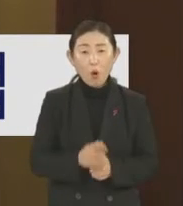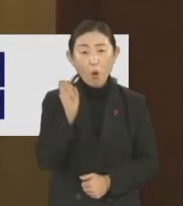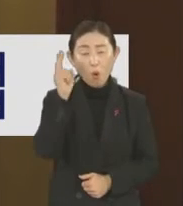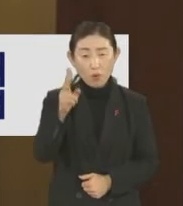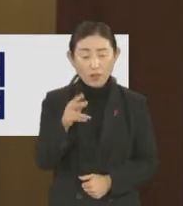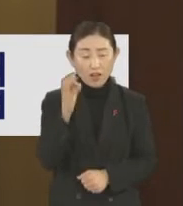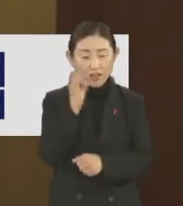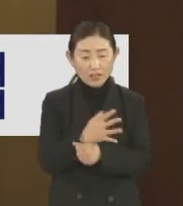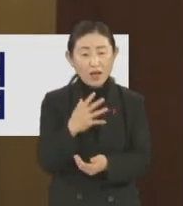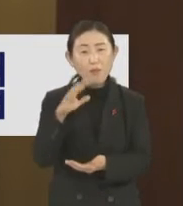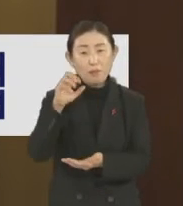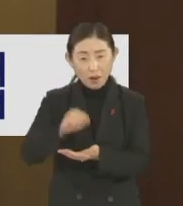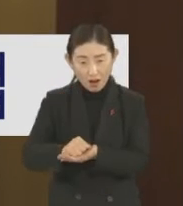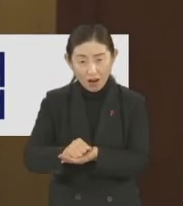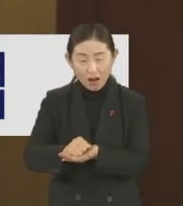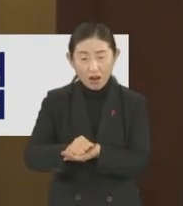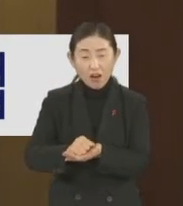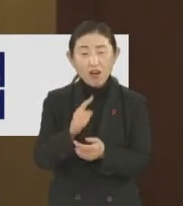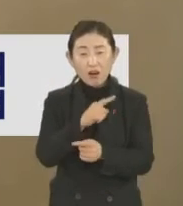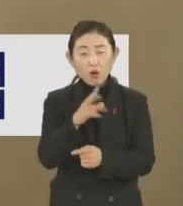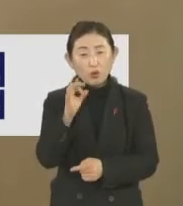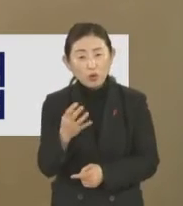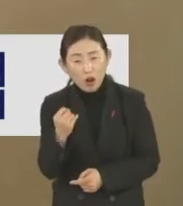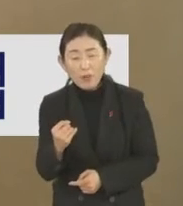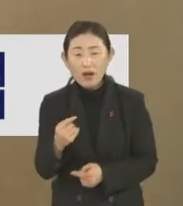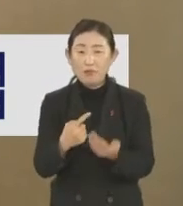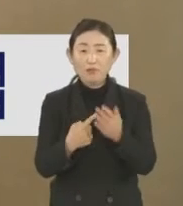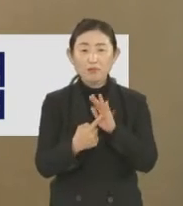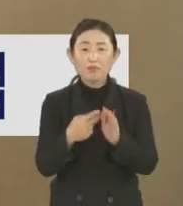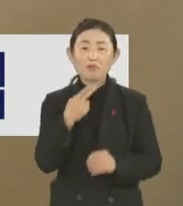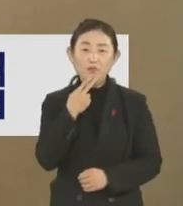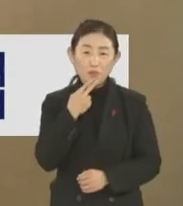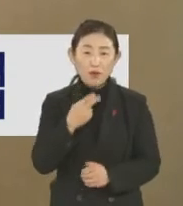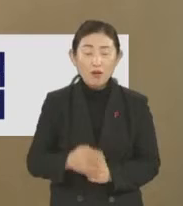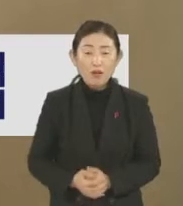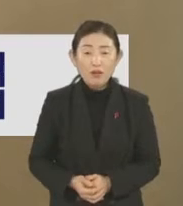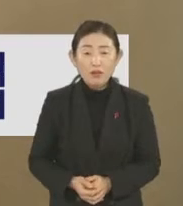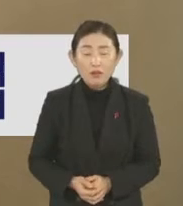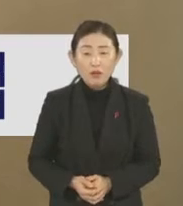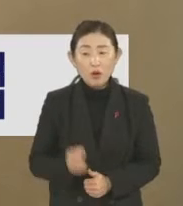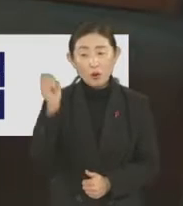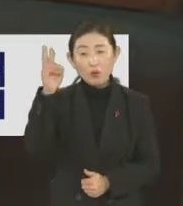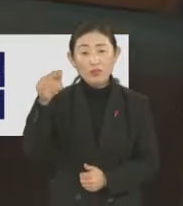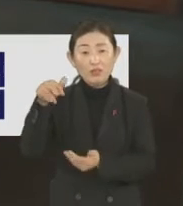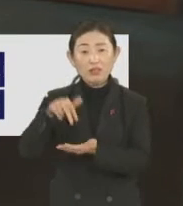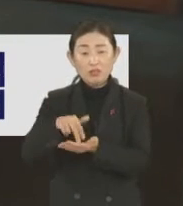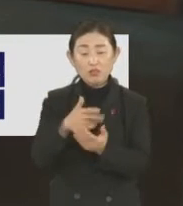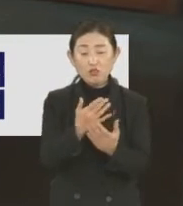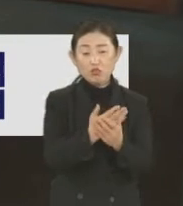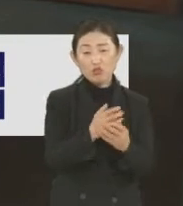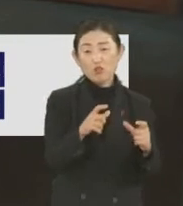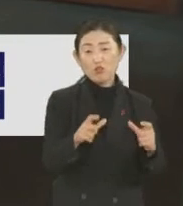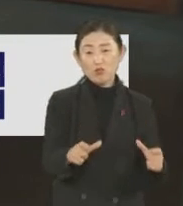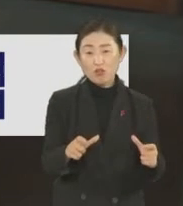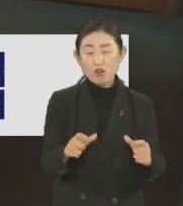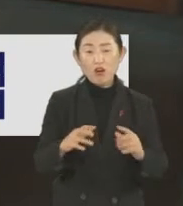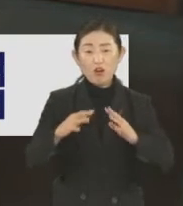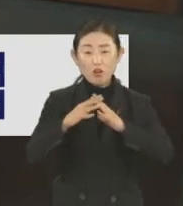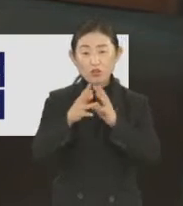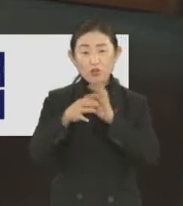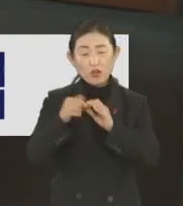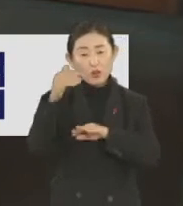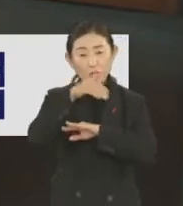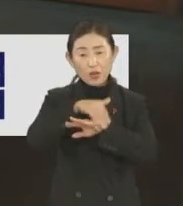호텔을 매수한 업체와 매각 규모 등은 구체적으로 알려지지 않았습니다 호텔 측은 아직 대전 유성구의 건축물